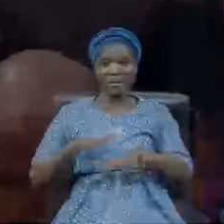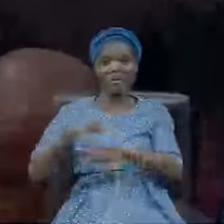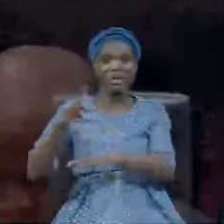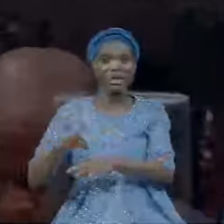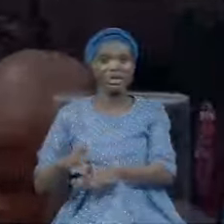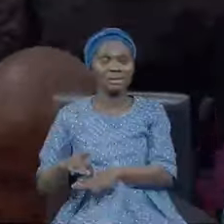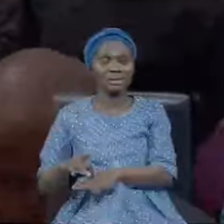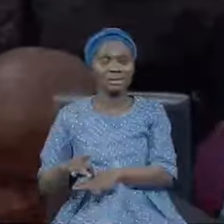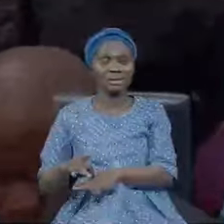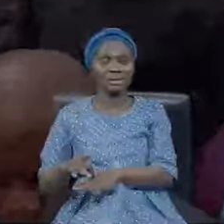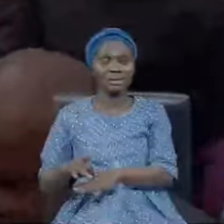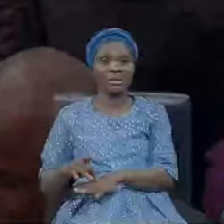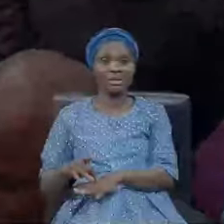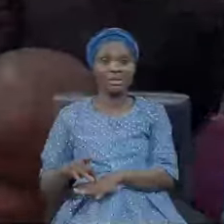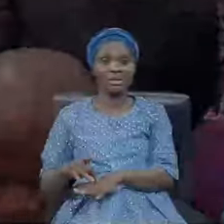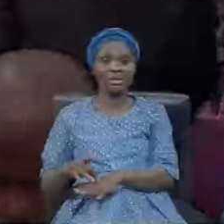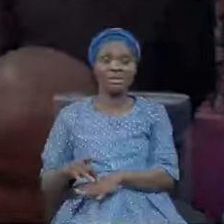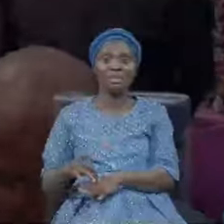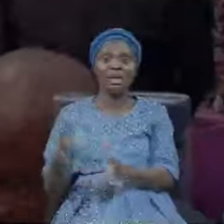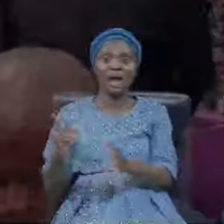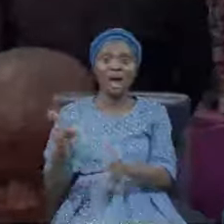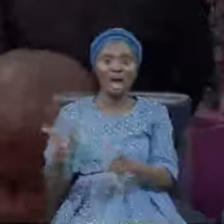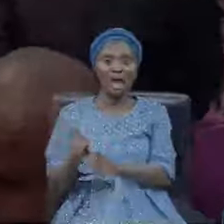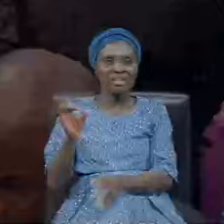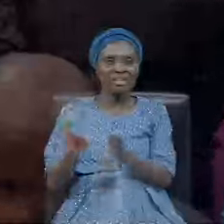comme sinon jamais